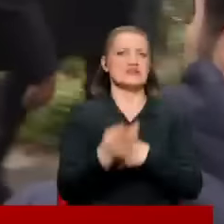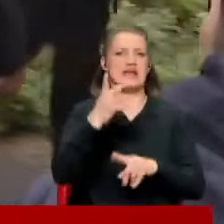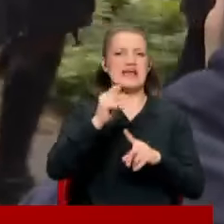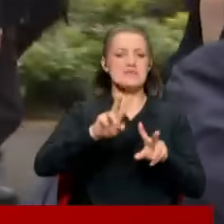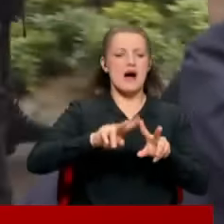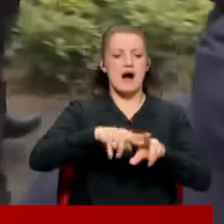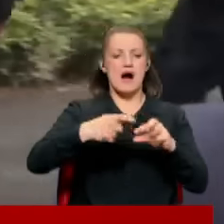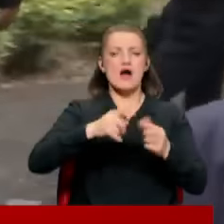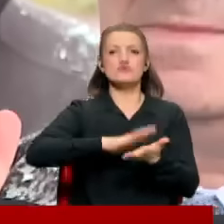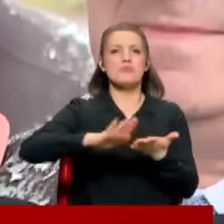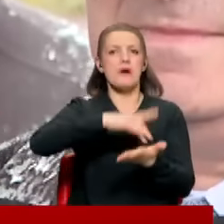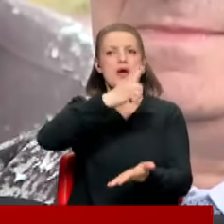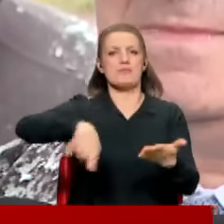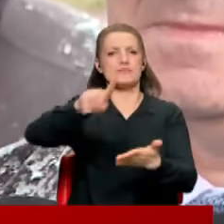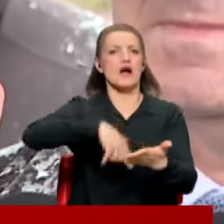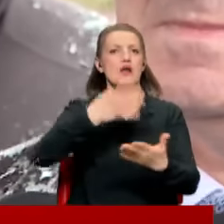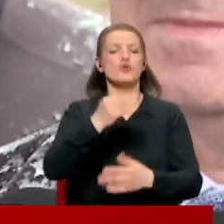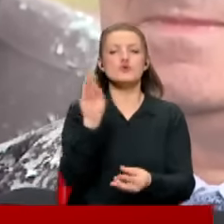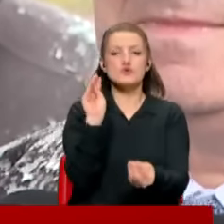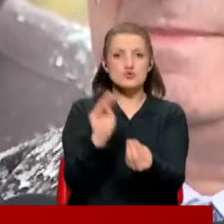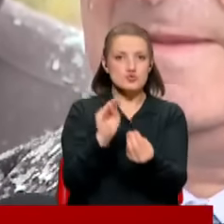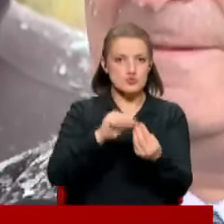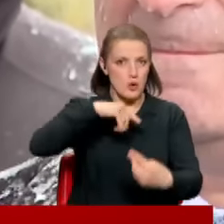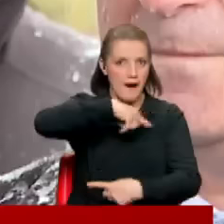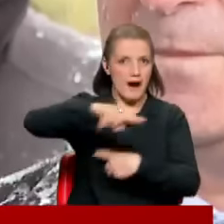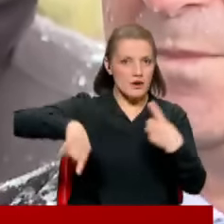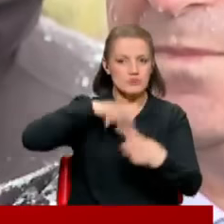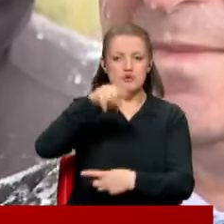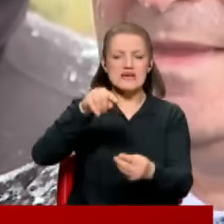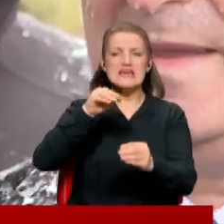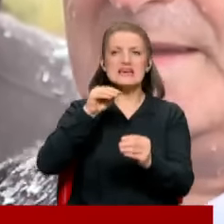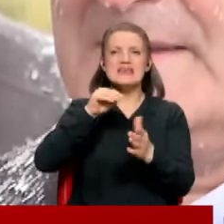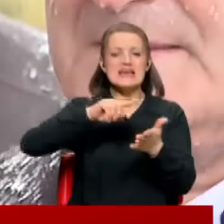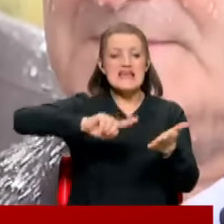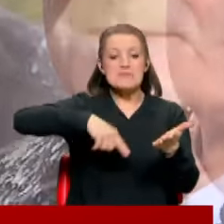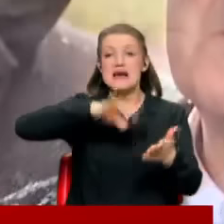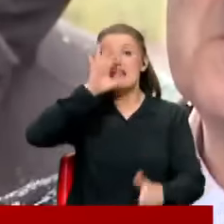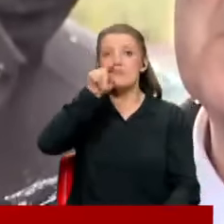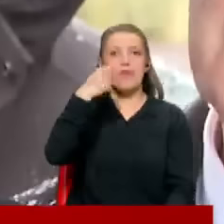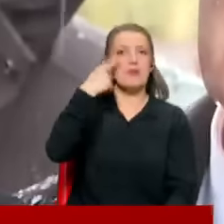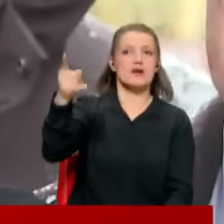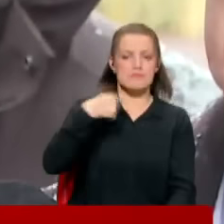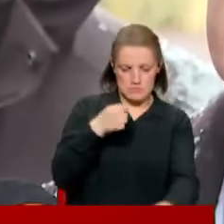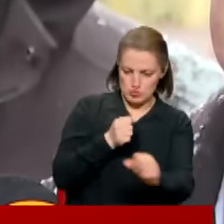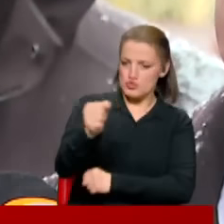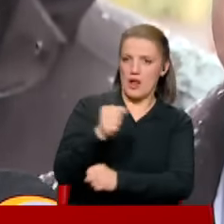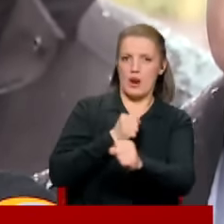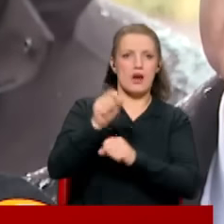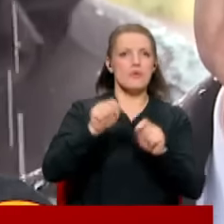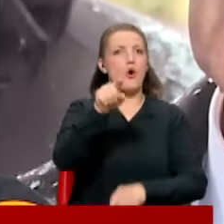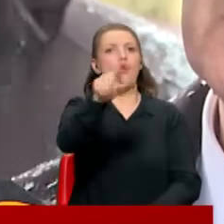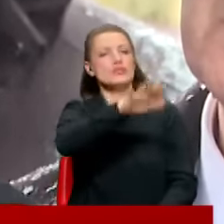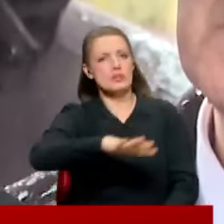İmar düzenlemesi iptal edildi. Suçlu arıyorsanız bu işe imza atana bakacaksınız. Biz mücadele ediyoruz.